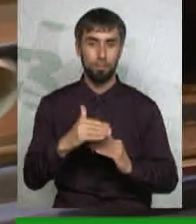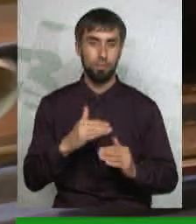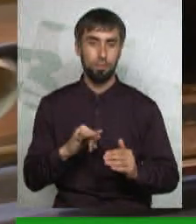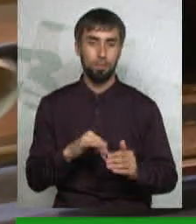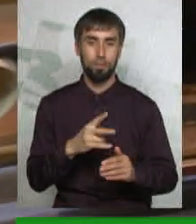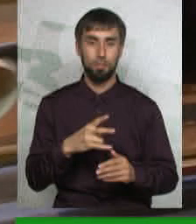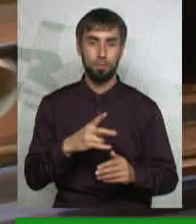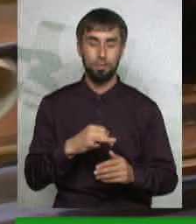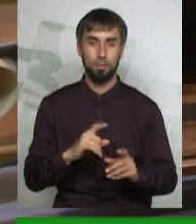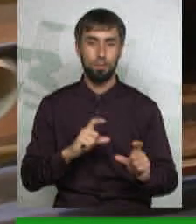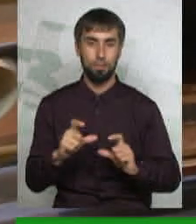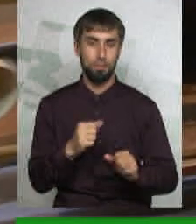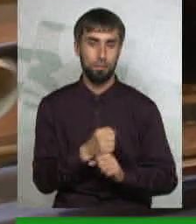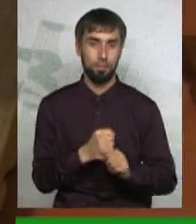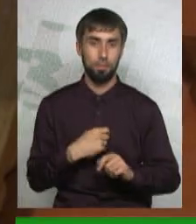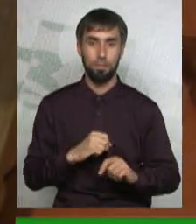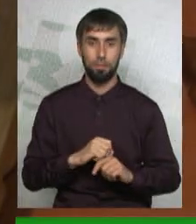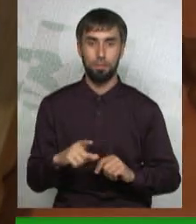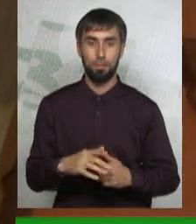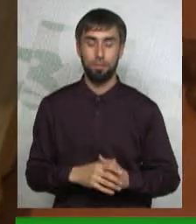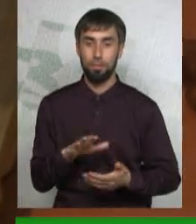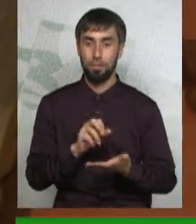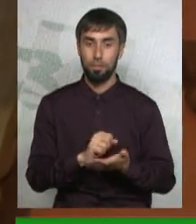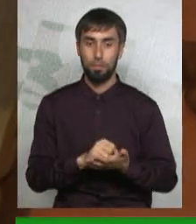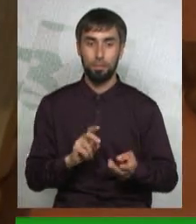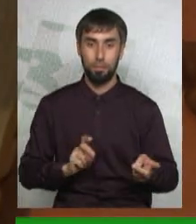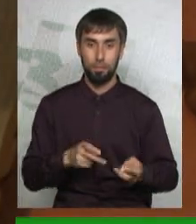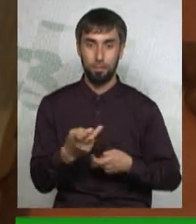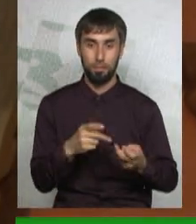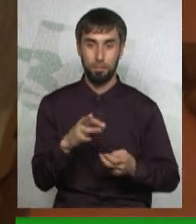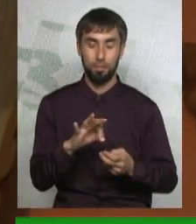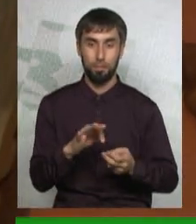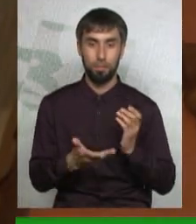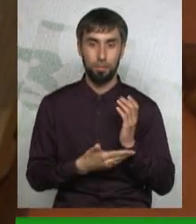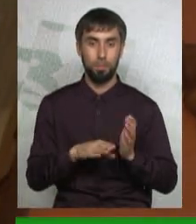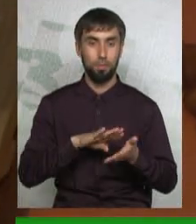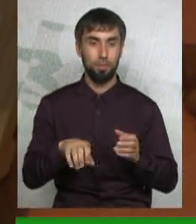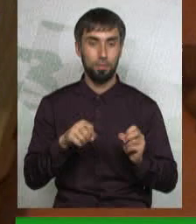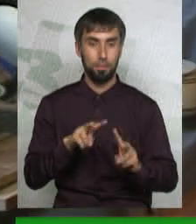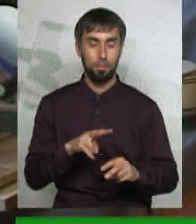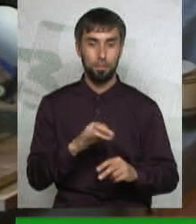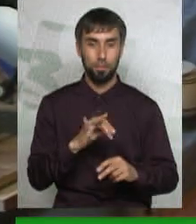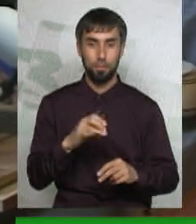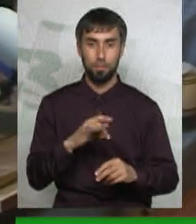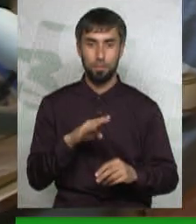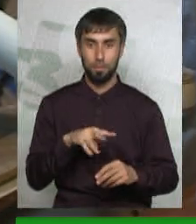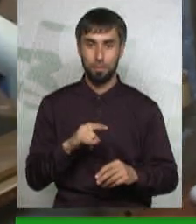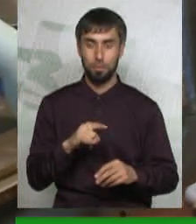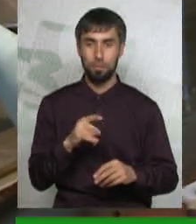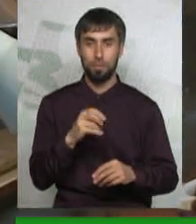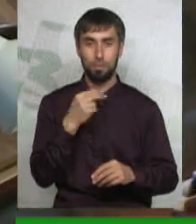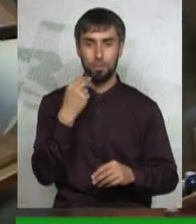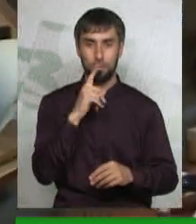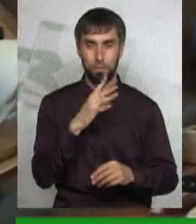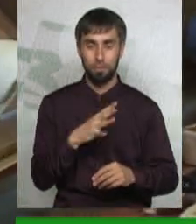нар, шахматы, хамаж, табу, бог с собой. Заниматься резьбой по дереву без специального набора инструментов, мягко говоря,